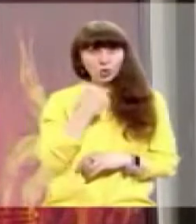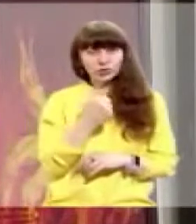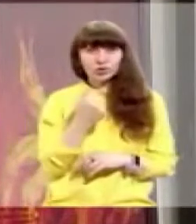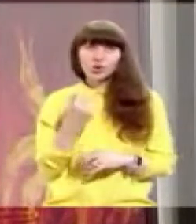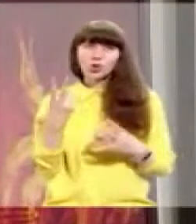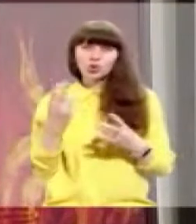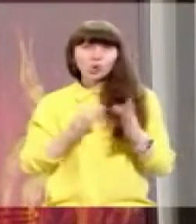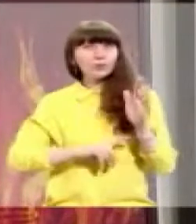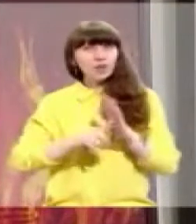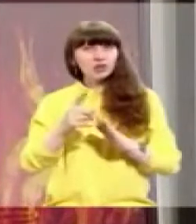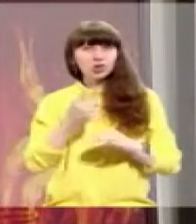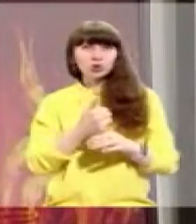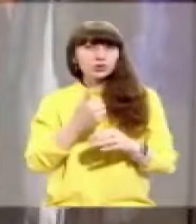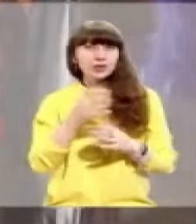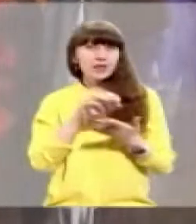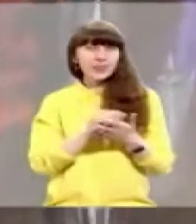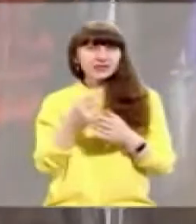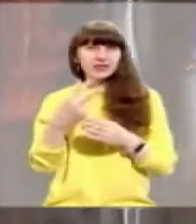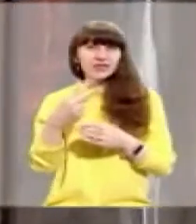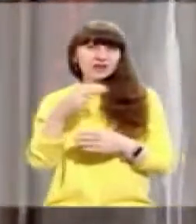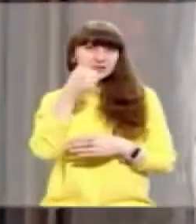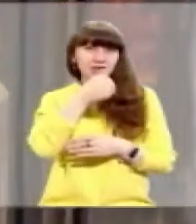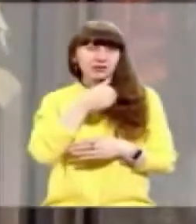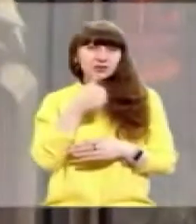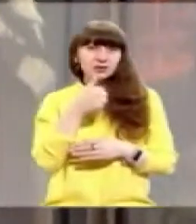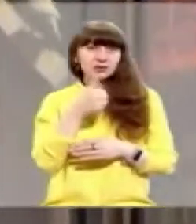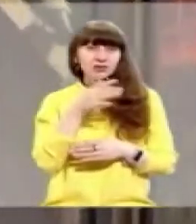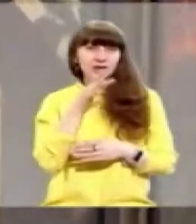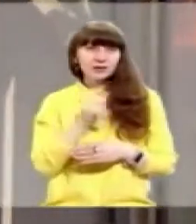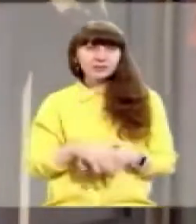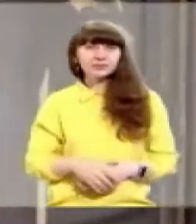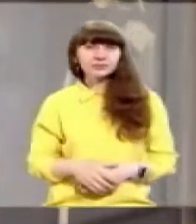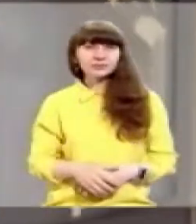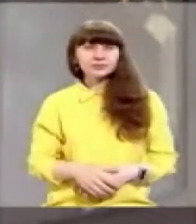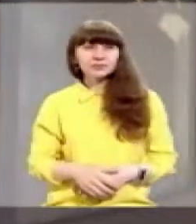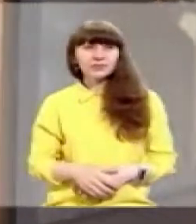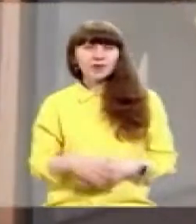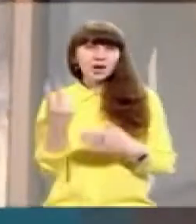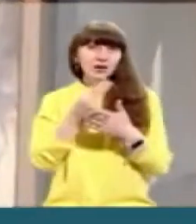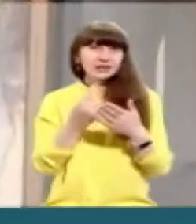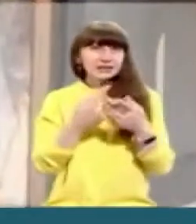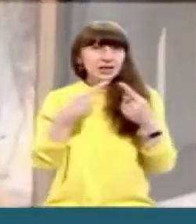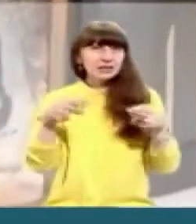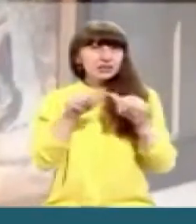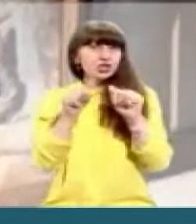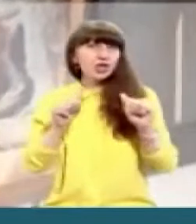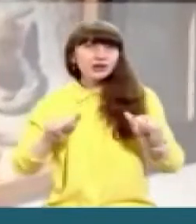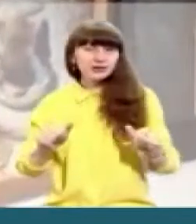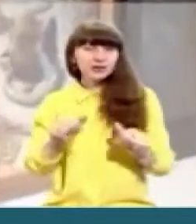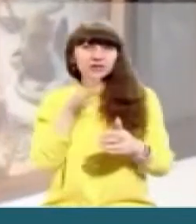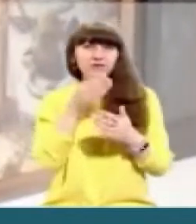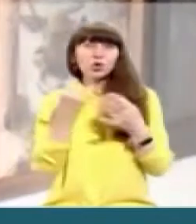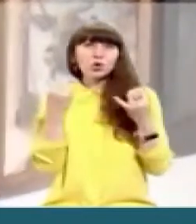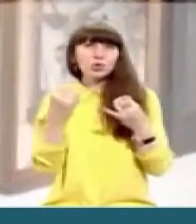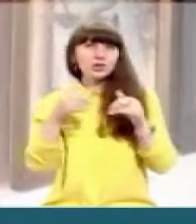подошел к 27 годам на протяжении многих лет из кисти талантливого мастера выходили картины разного жанра и вот наконец свой